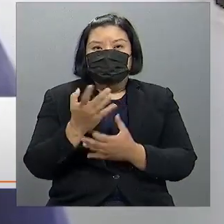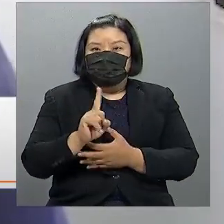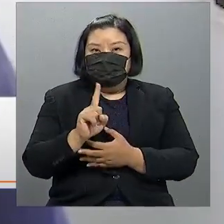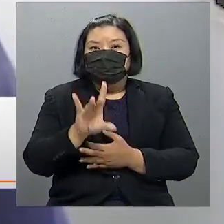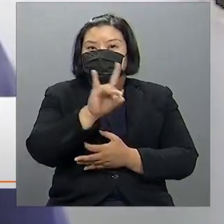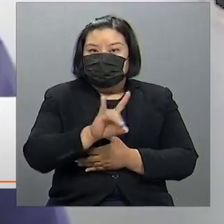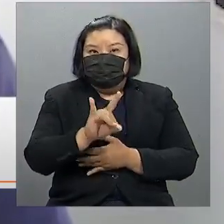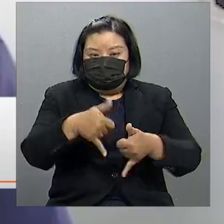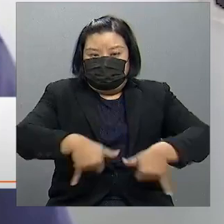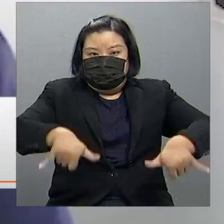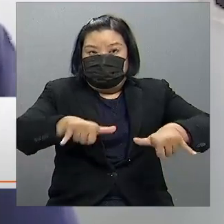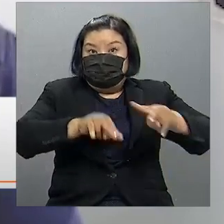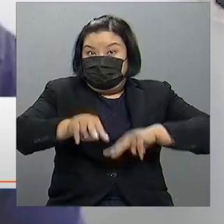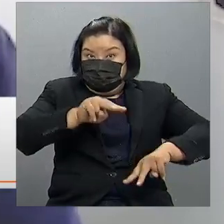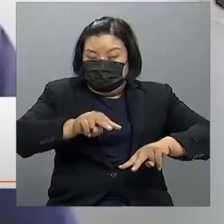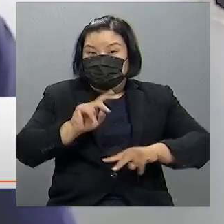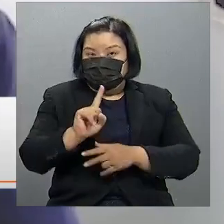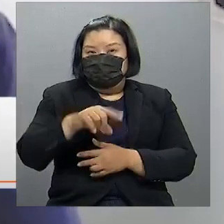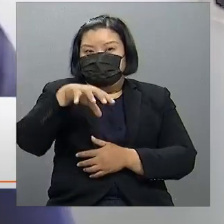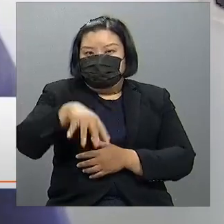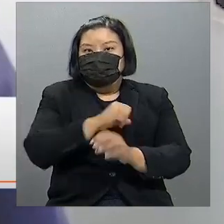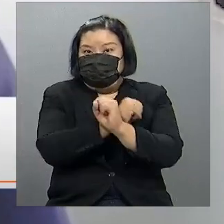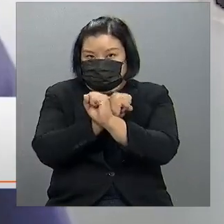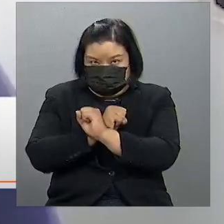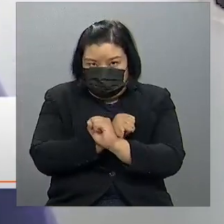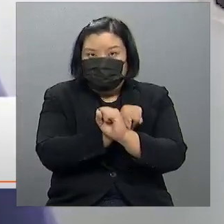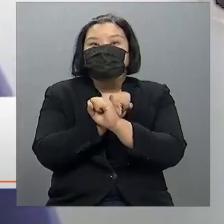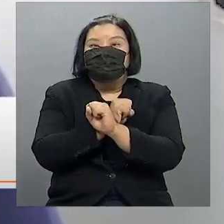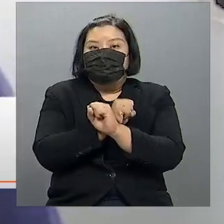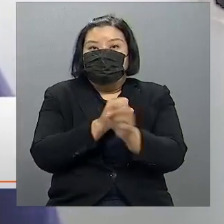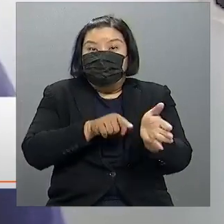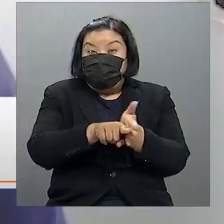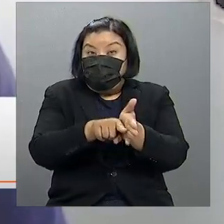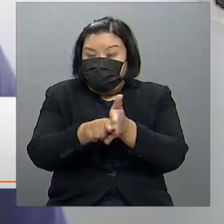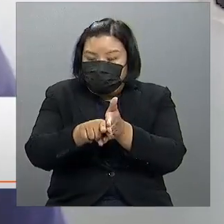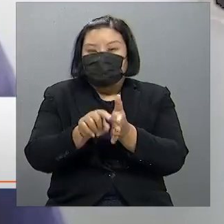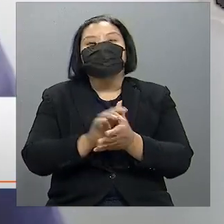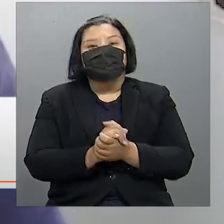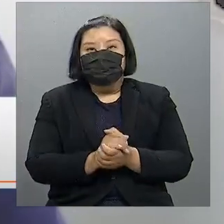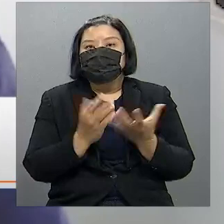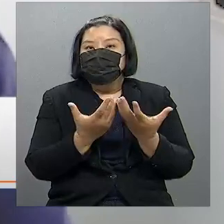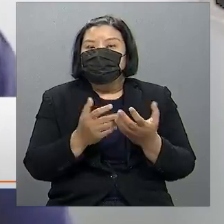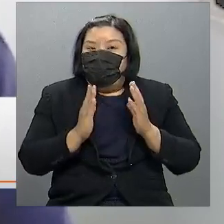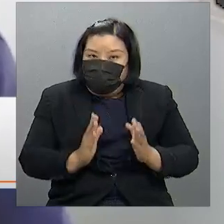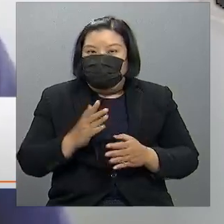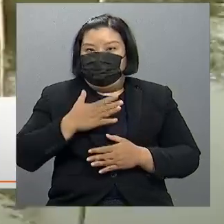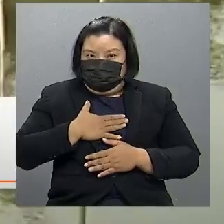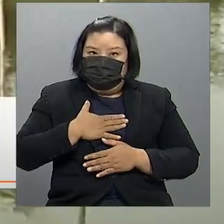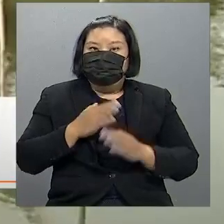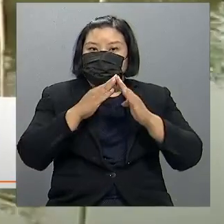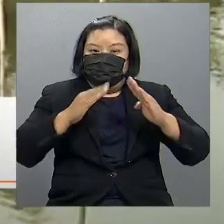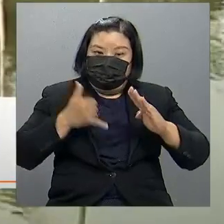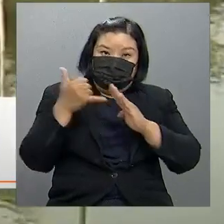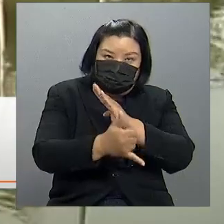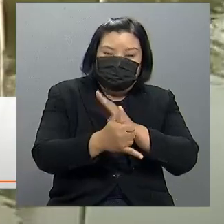ะเป็นเรื่องของระบบการป้องกันนะครับ biosecurity เรื่องของการที่จะคนหรือว่าสัตว์ที่จะเข้ามาในฟาร์มต่างๆมีการตรวจสอบนะครับรวมถึ